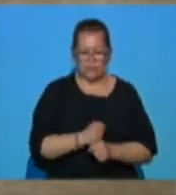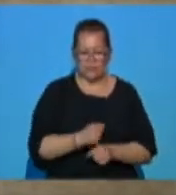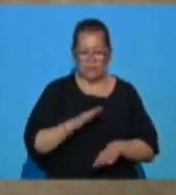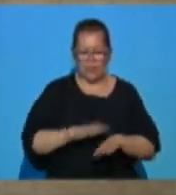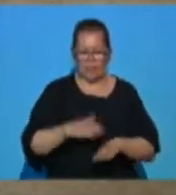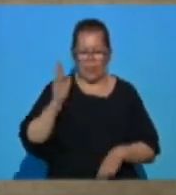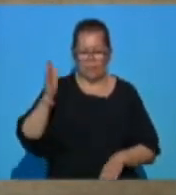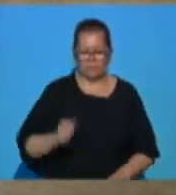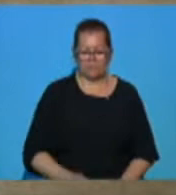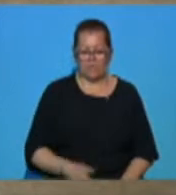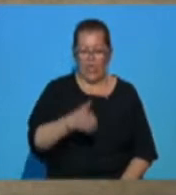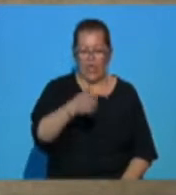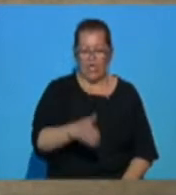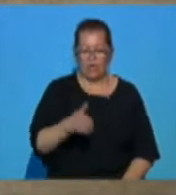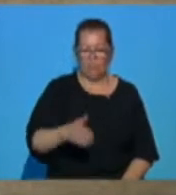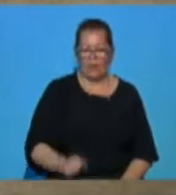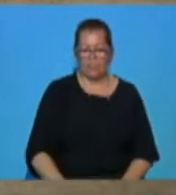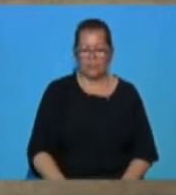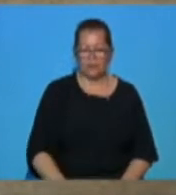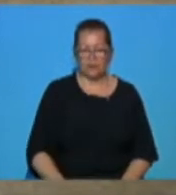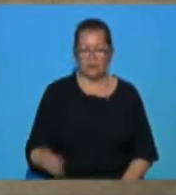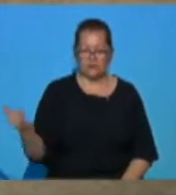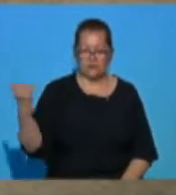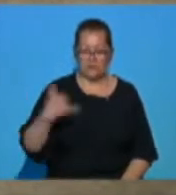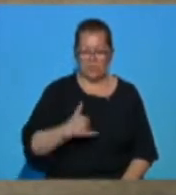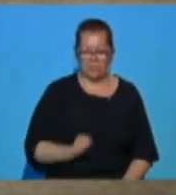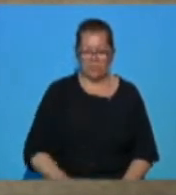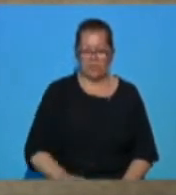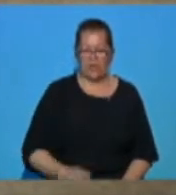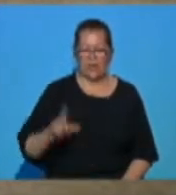să-i felicit că au un asemenea festival, să-i încurajez să vină